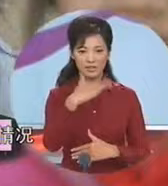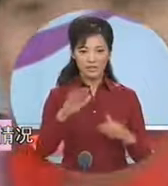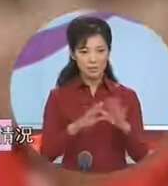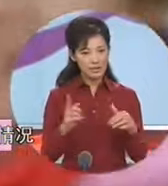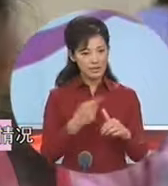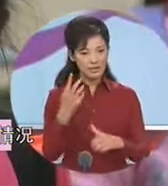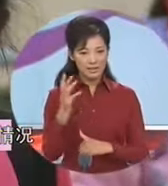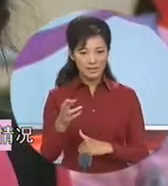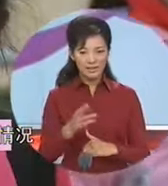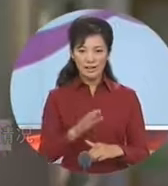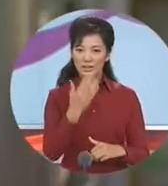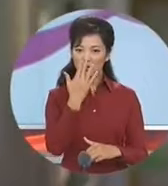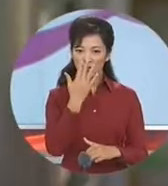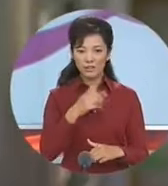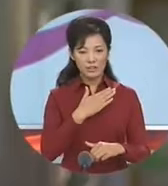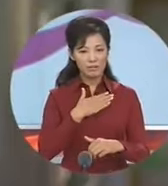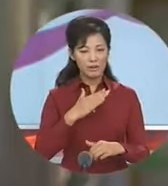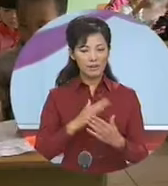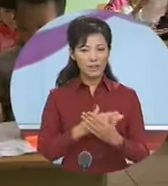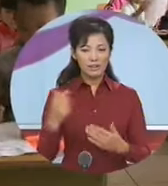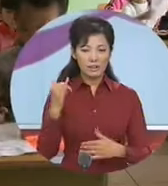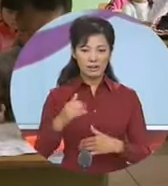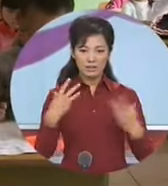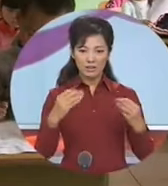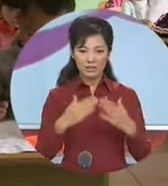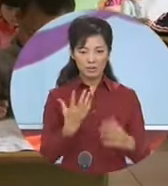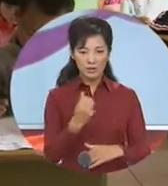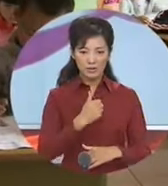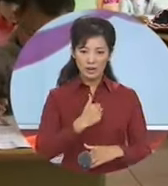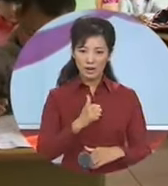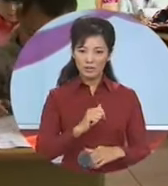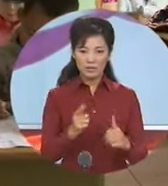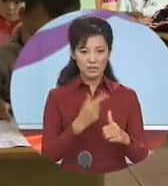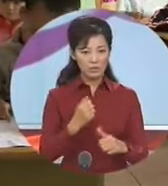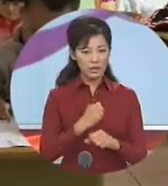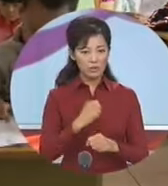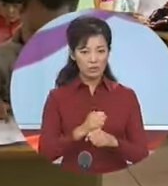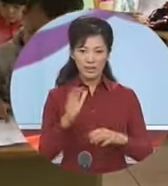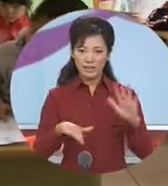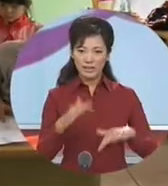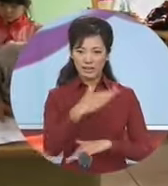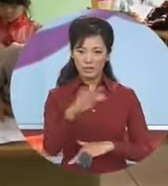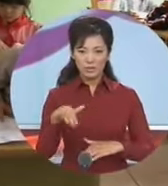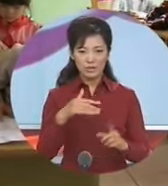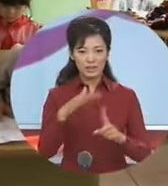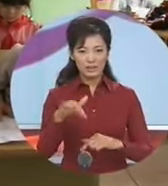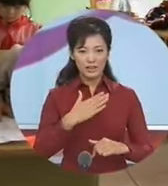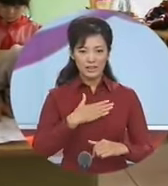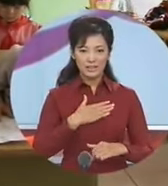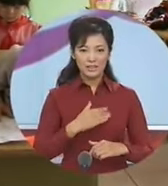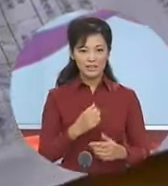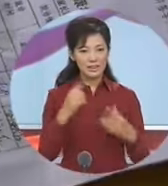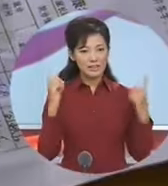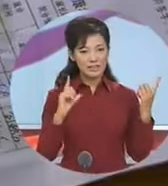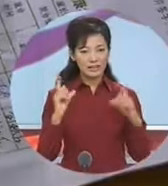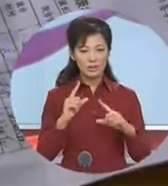第一件事情就是测量体温。学生们到了教室之后，班主任老师的首要工作就是检查学生带来的身体健康